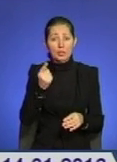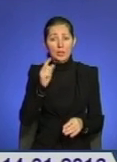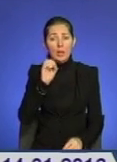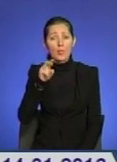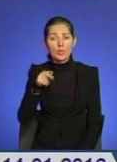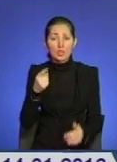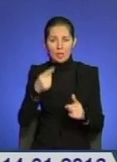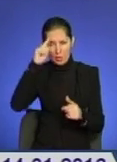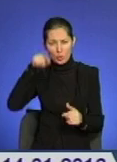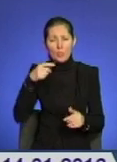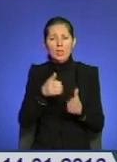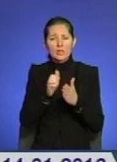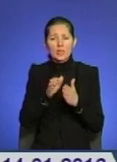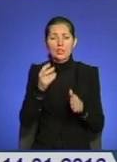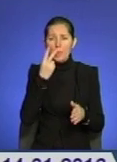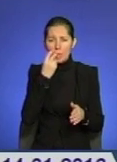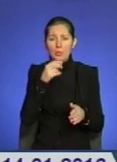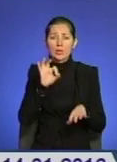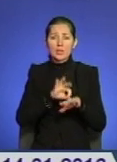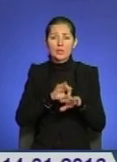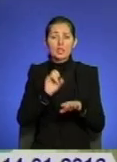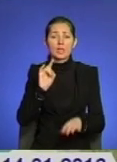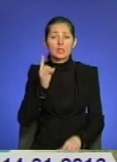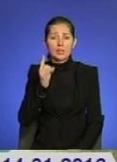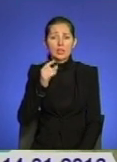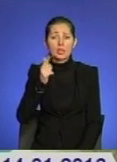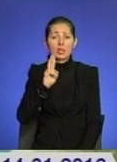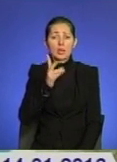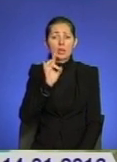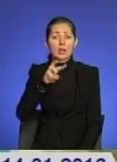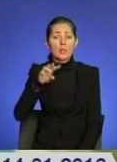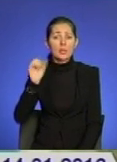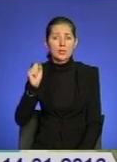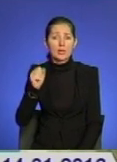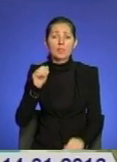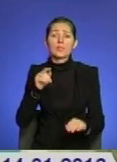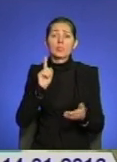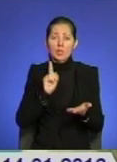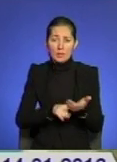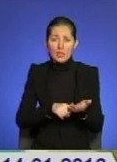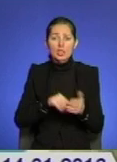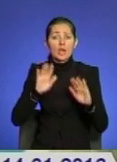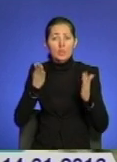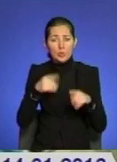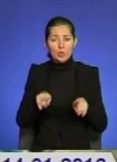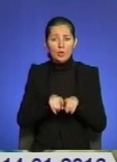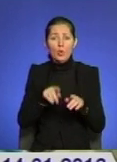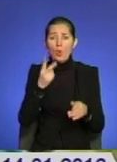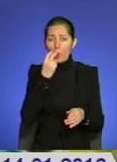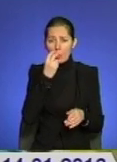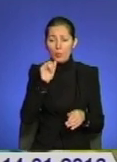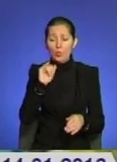як свинячий. Ним захворіла дитина із Кременеччини. Підтверджений випадок такого грипу